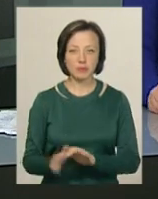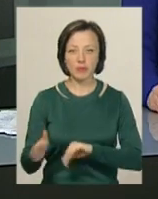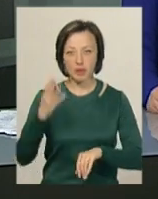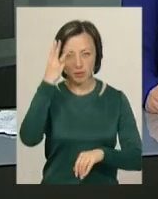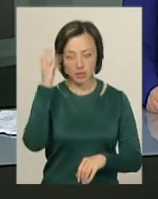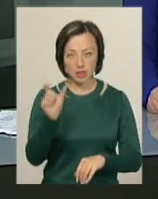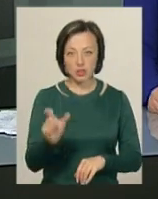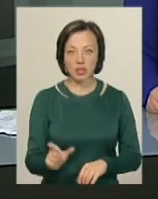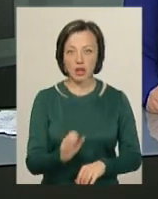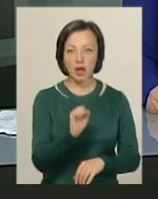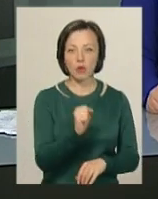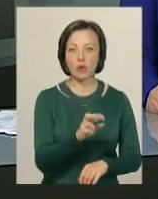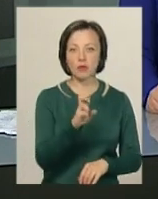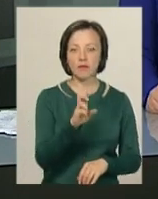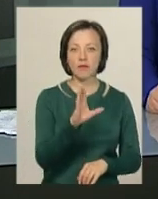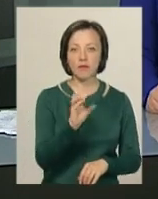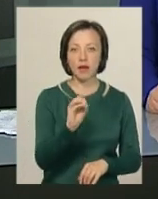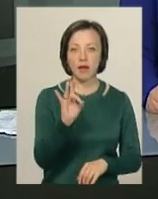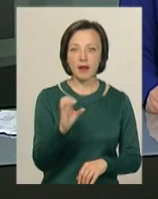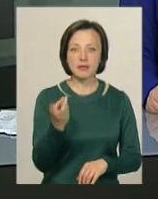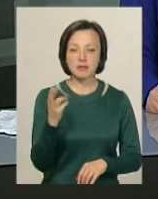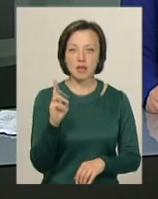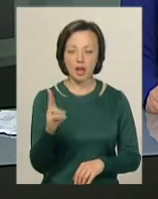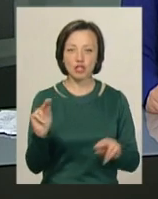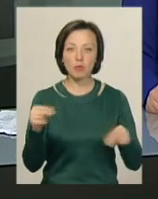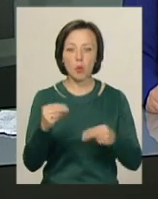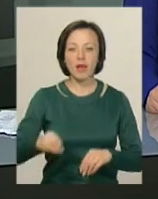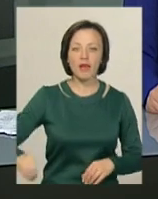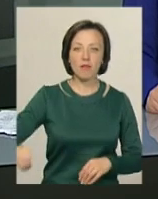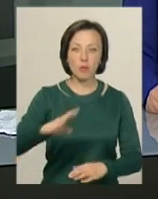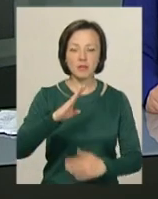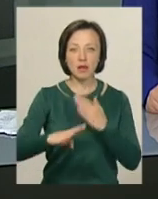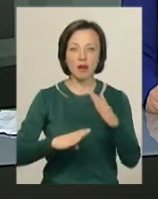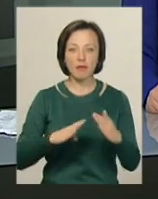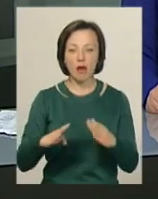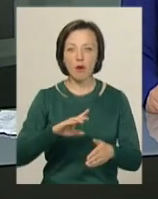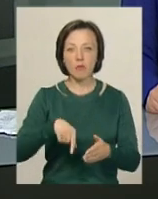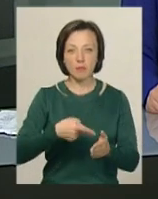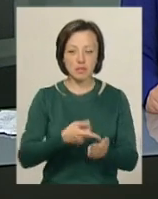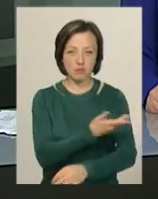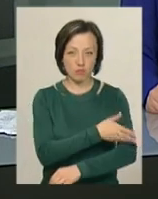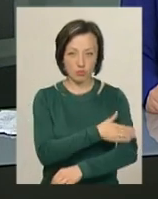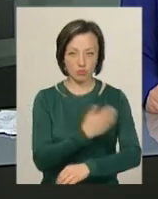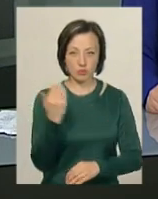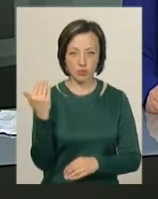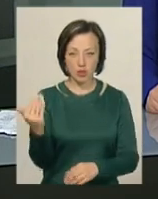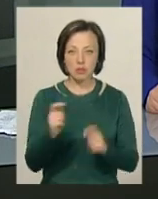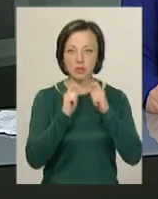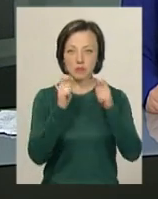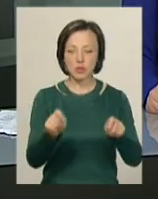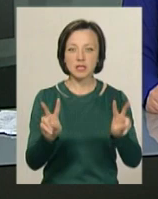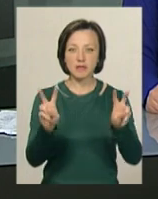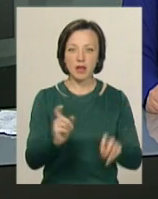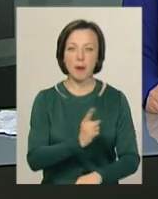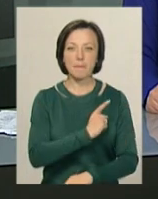Хмельничанка Альона Вересняк стала чемпіонкою Європи з кіокушинка і карате у польському місті Вроцлав. Українській чемпіонці присвоїли звання